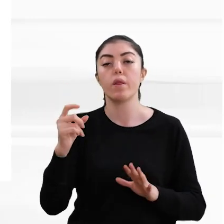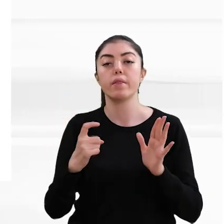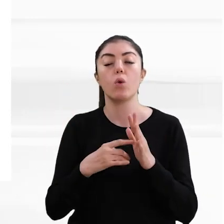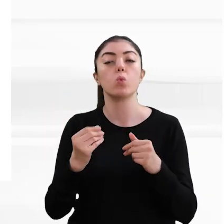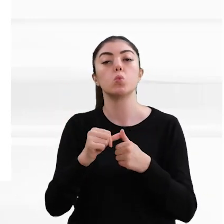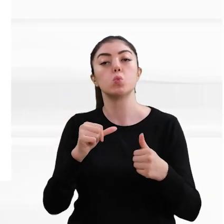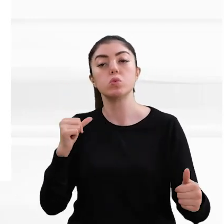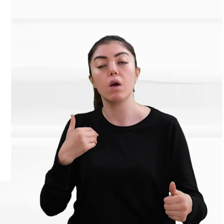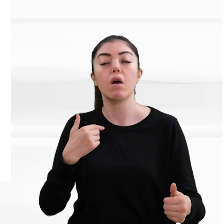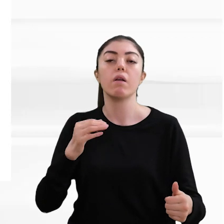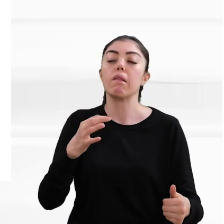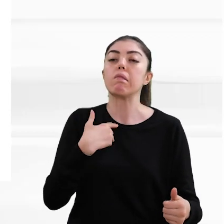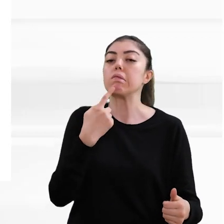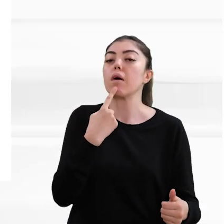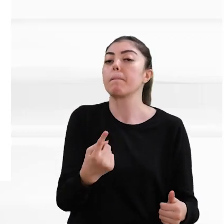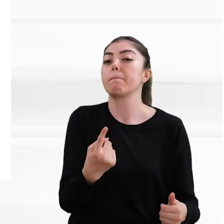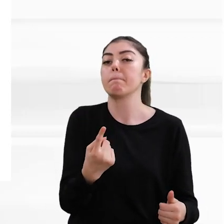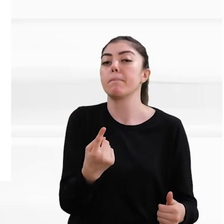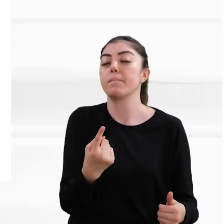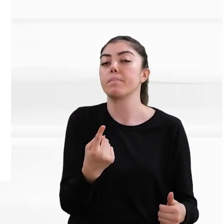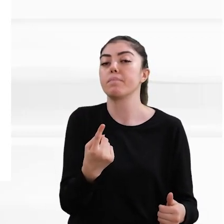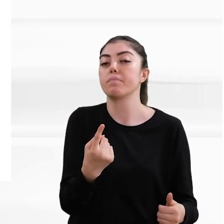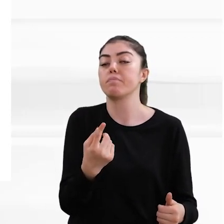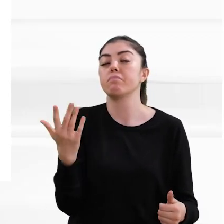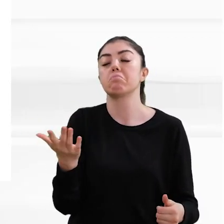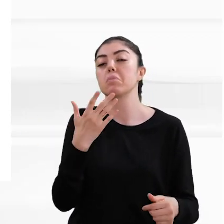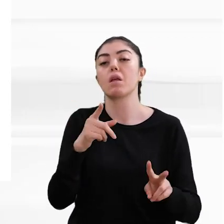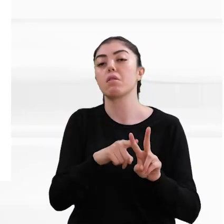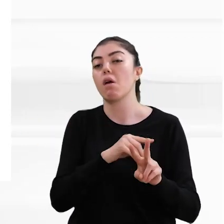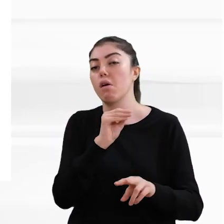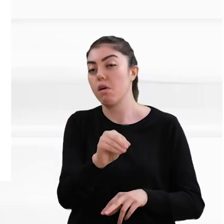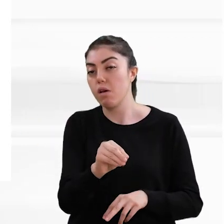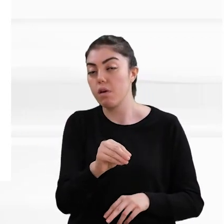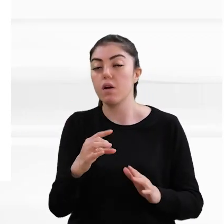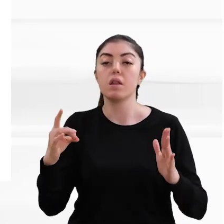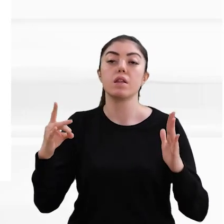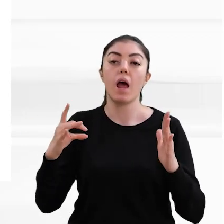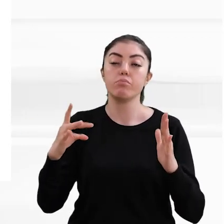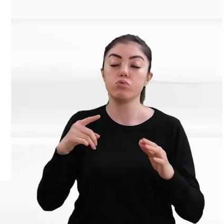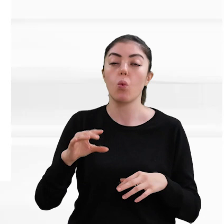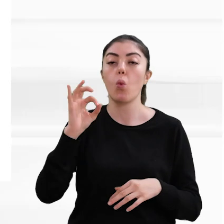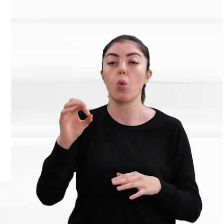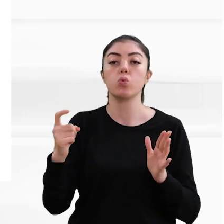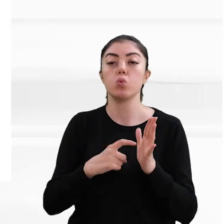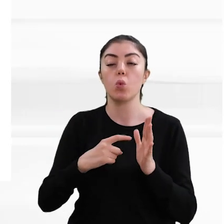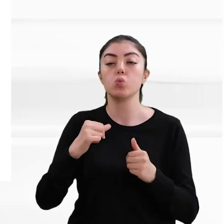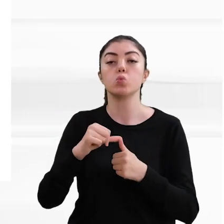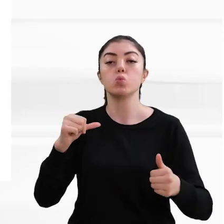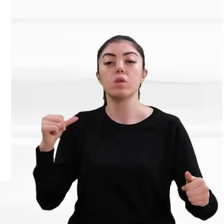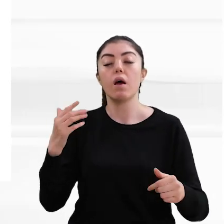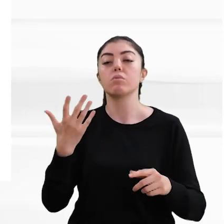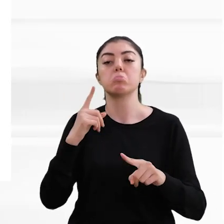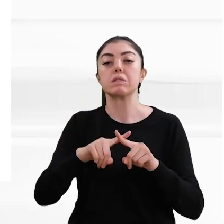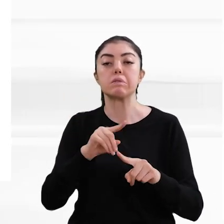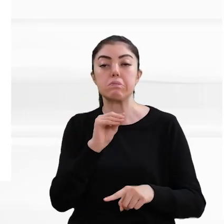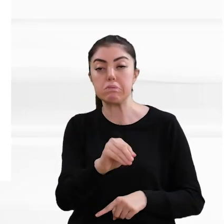noktasına olan uzaklığına biz Y diyelim. Karpuzun O noktasına olan uzaklığına X